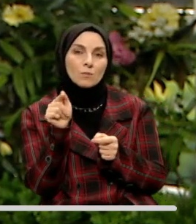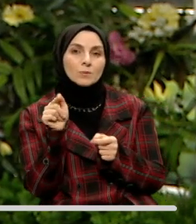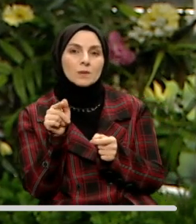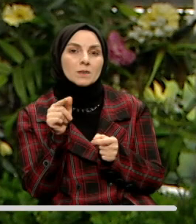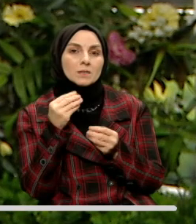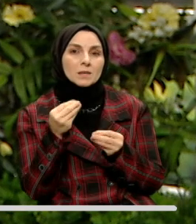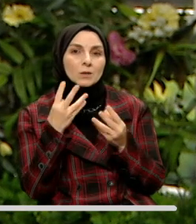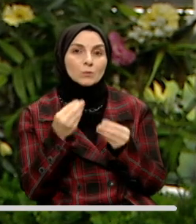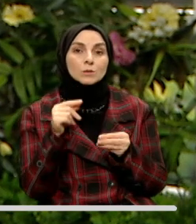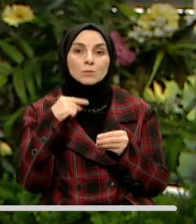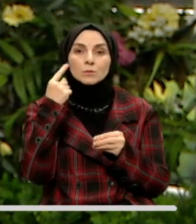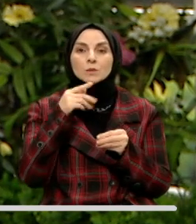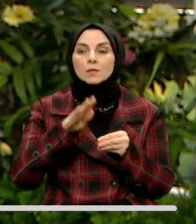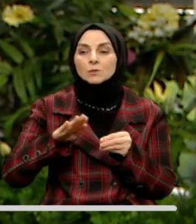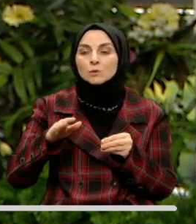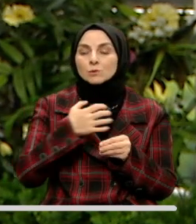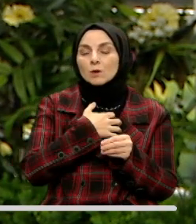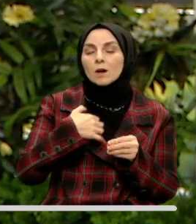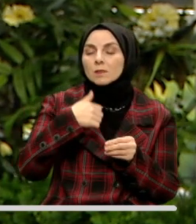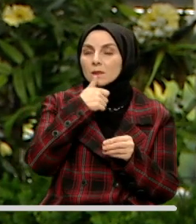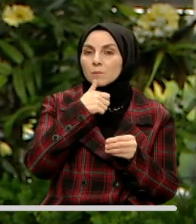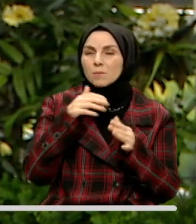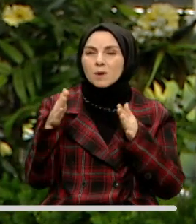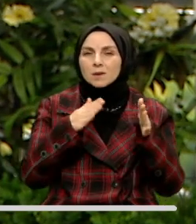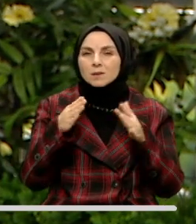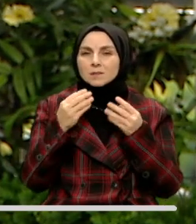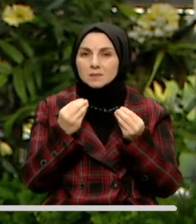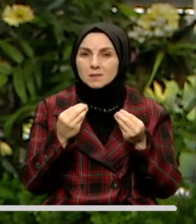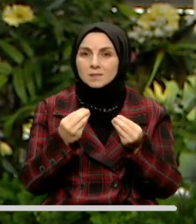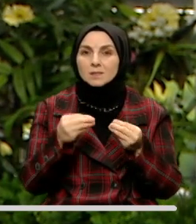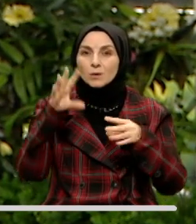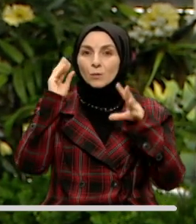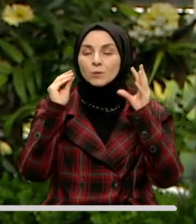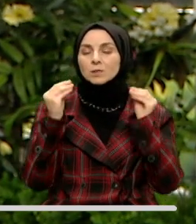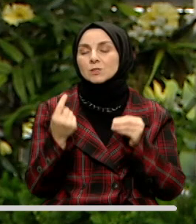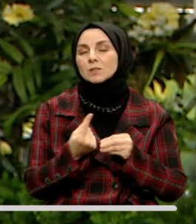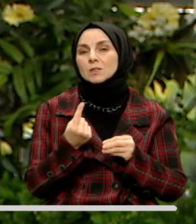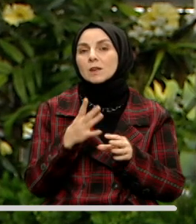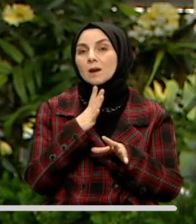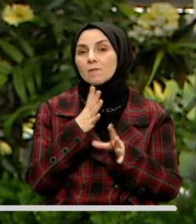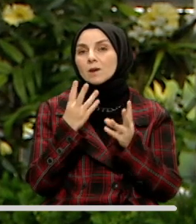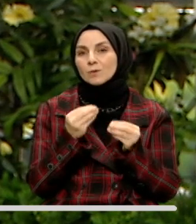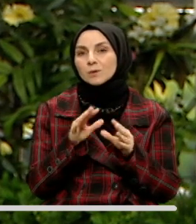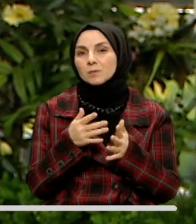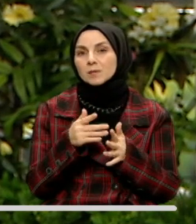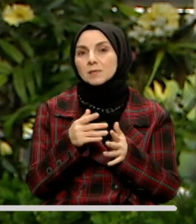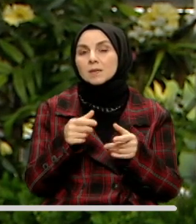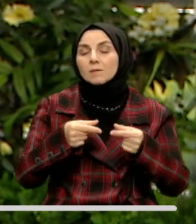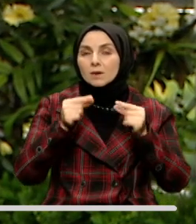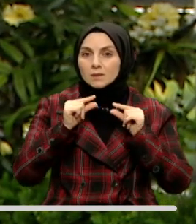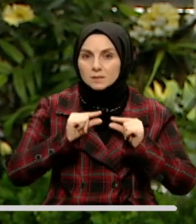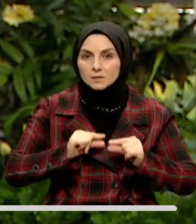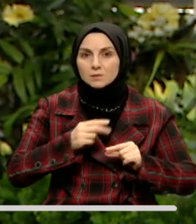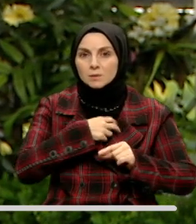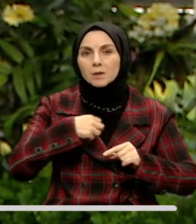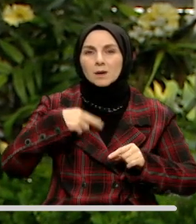birbirimizi de şifalandırıyoruz. Kendi çocukluğumuzu da şifalandırıyoruz. Bir de hadisi şerif, çocuklarınızla çocuklaşın. Kendi iç